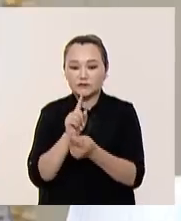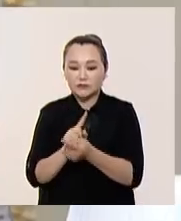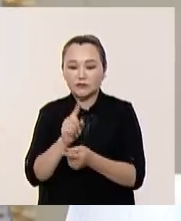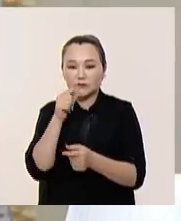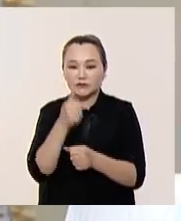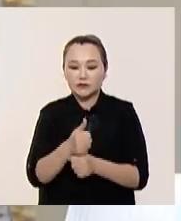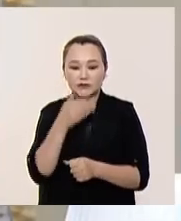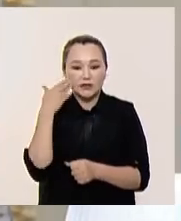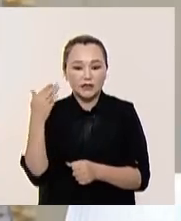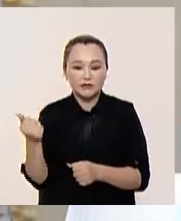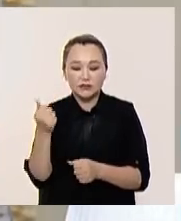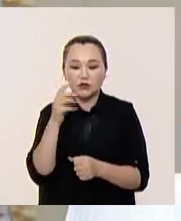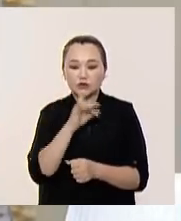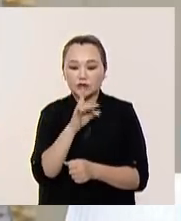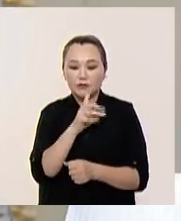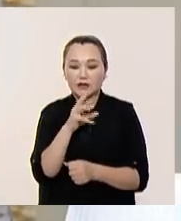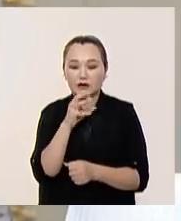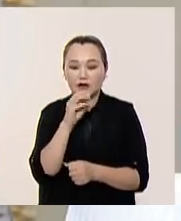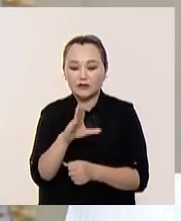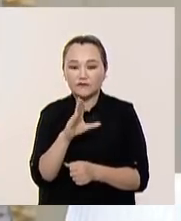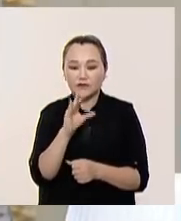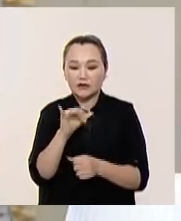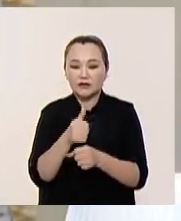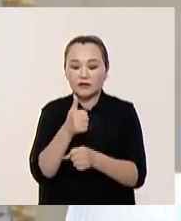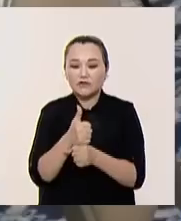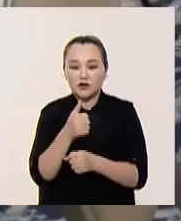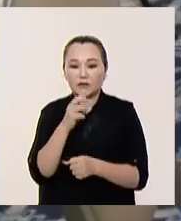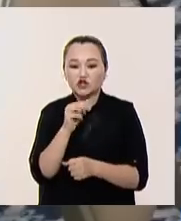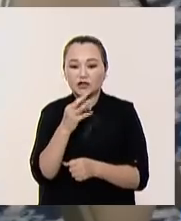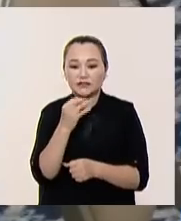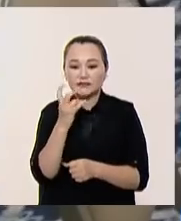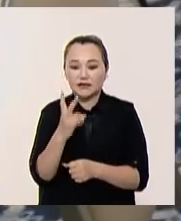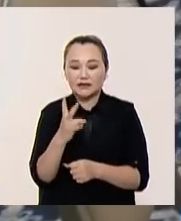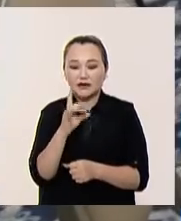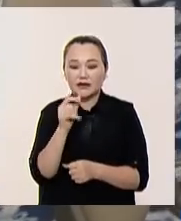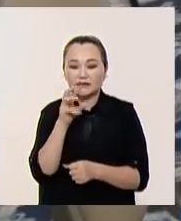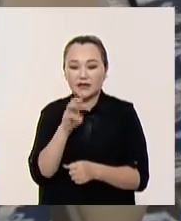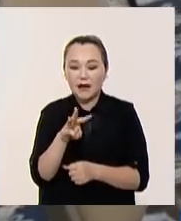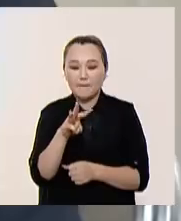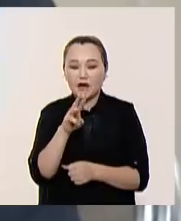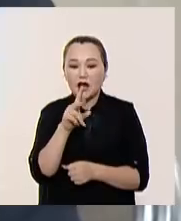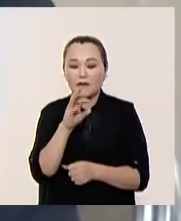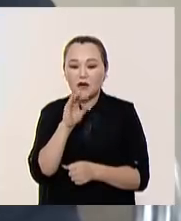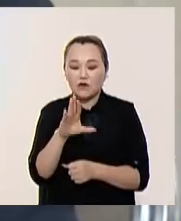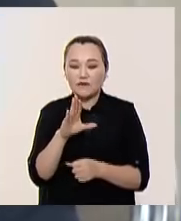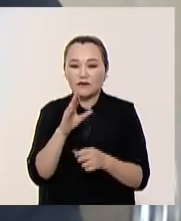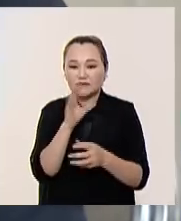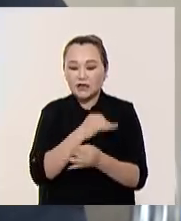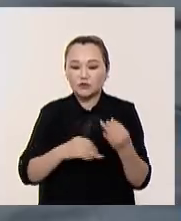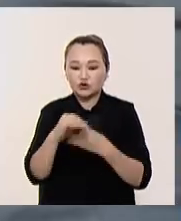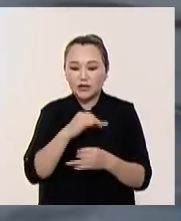президентом Татарстана Рустамом Минихановым и главой Башкортостана Радием Хабировым. Они обсудили